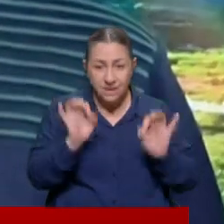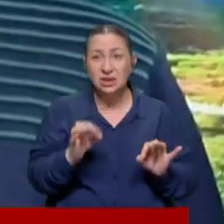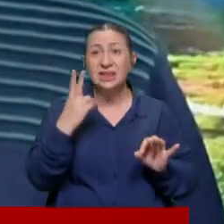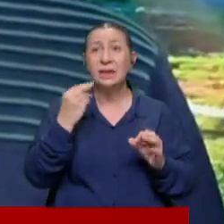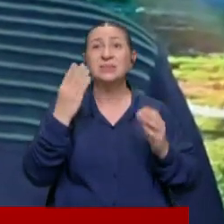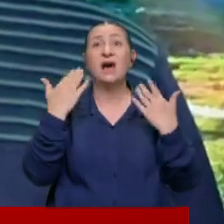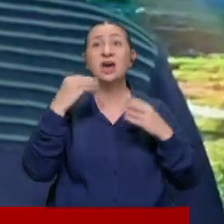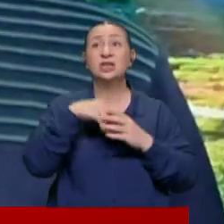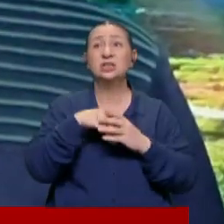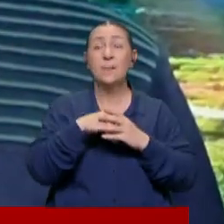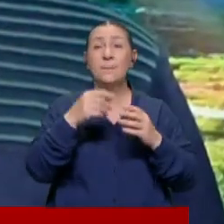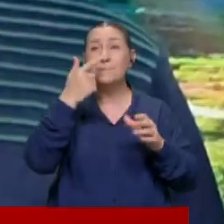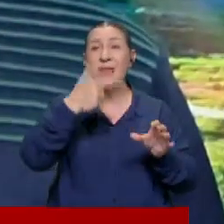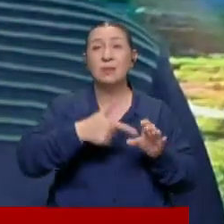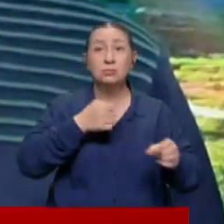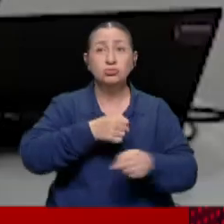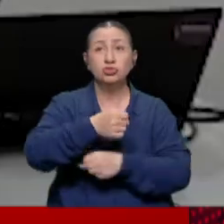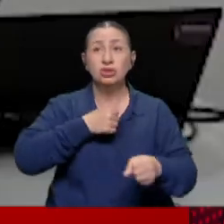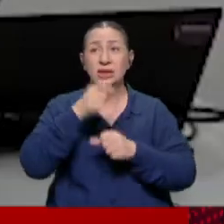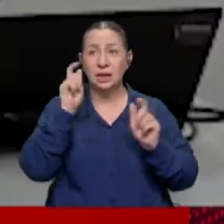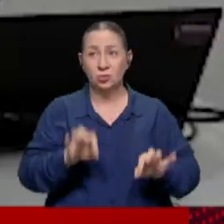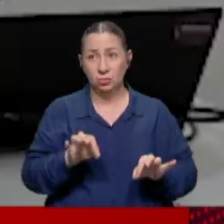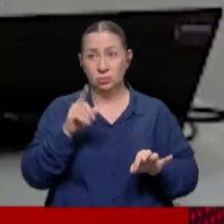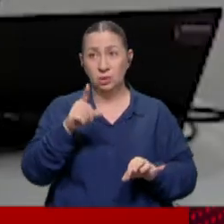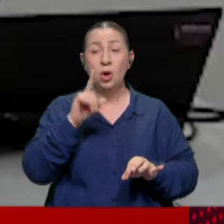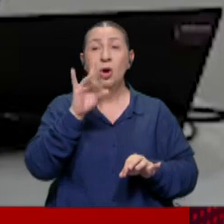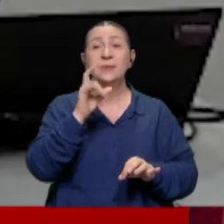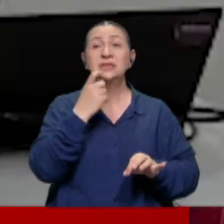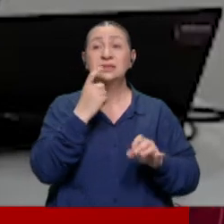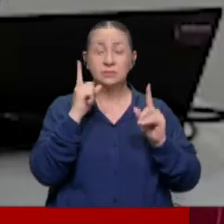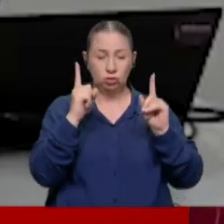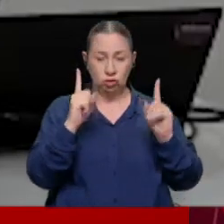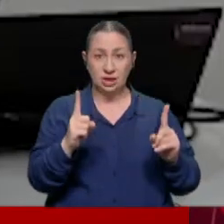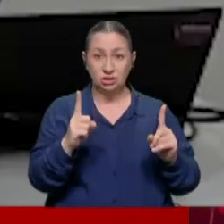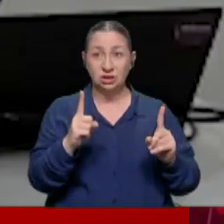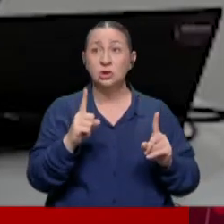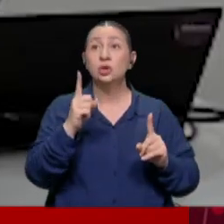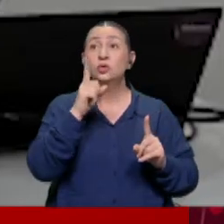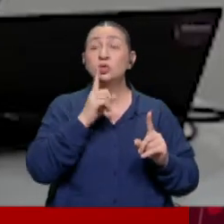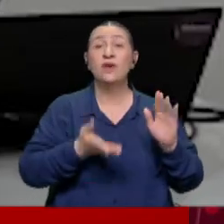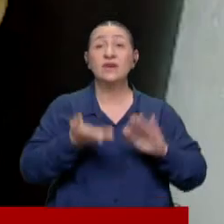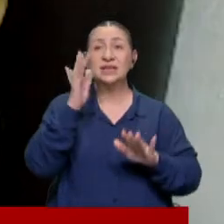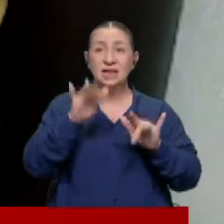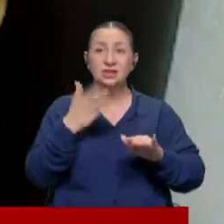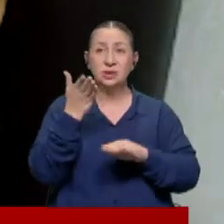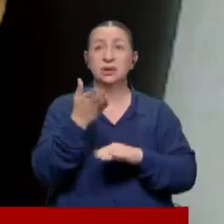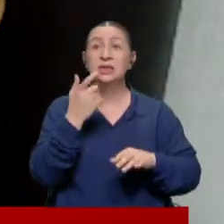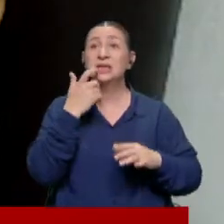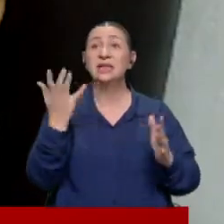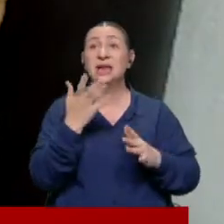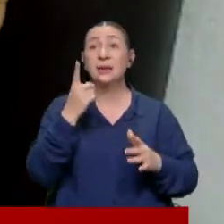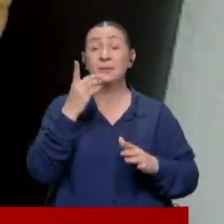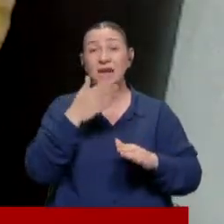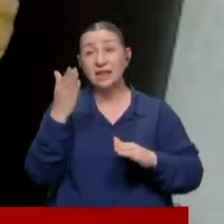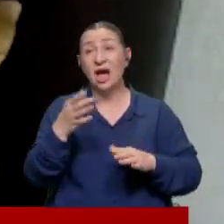temiz hava için Batman'da mücadele ediyorum. Tuğbali Bey 15 yıllık bir süreç içerisinde 100'den fazla dilekçe veriyor. Yıllardır bir